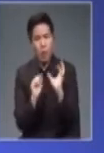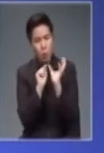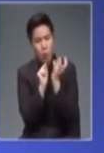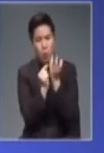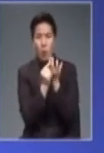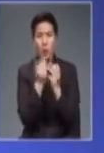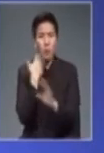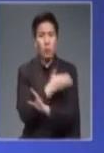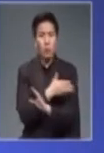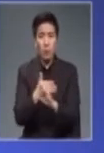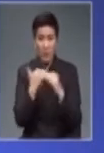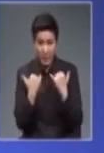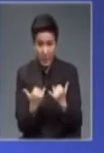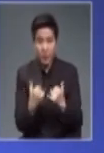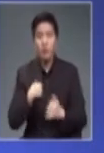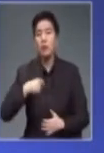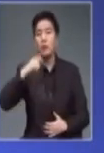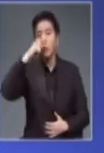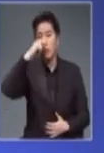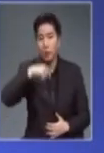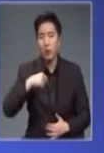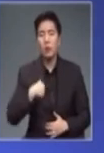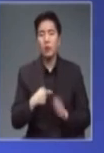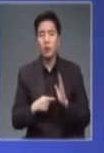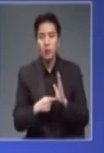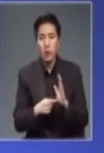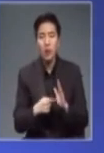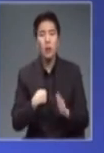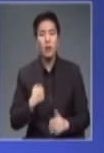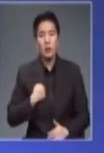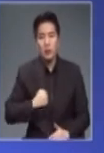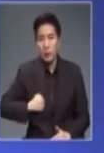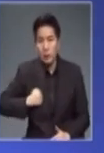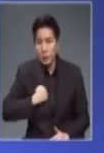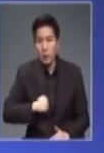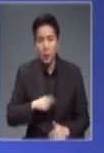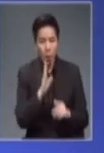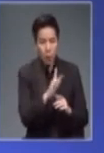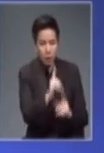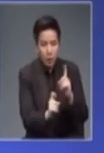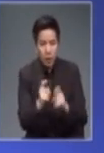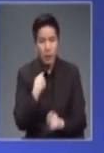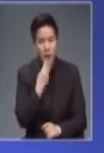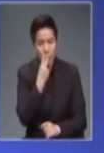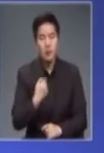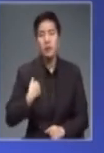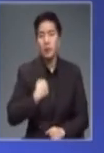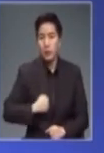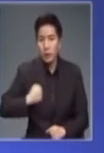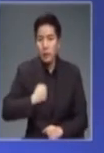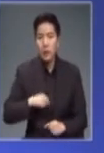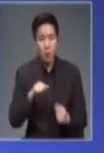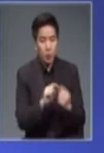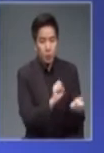ถิ่นในท้องที่ของตนแสดงให้เห็นชัดเจนว่าตลอดระยะเวลากว่า30ปีที่พระองค์ท่านเสด็จพระราชทานปริ